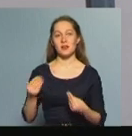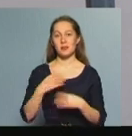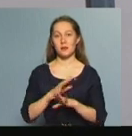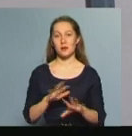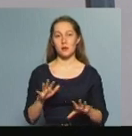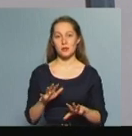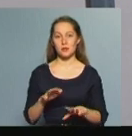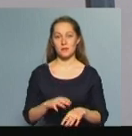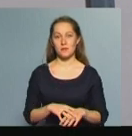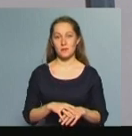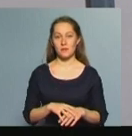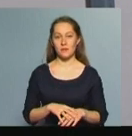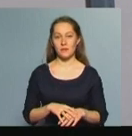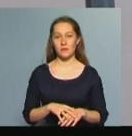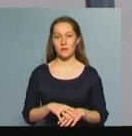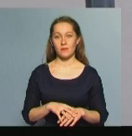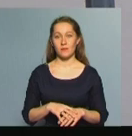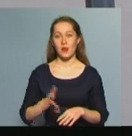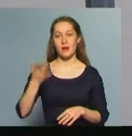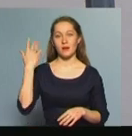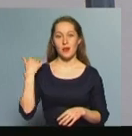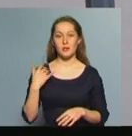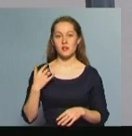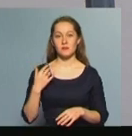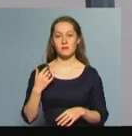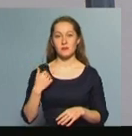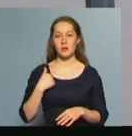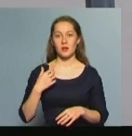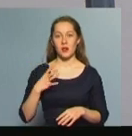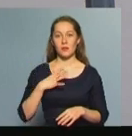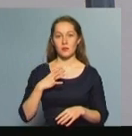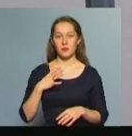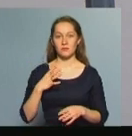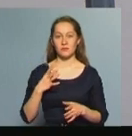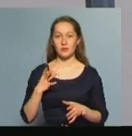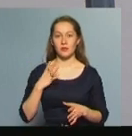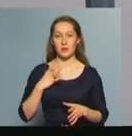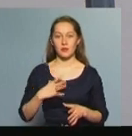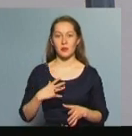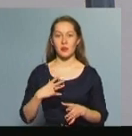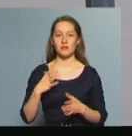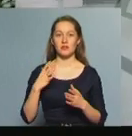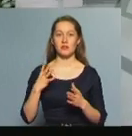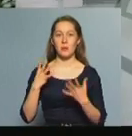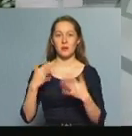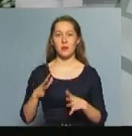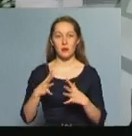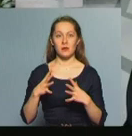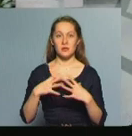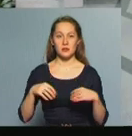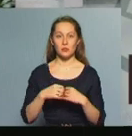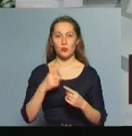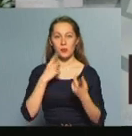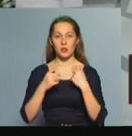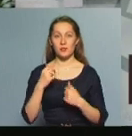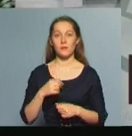ничего, они слезы приносят. Раньше, как мои потерпевшие плакали, сейчас так моя семья, мои дети плачут. Сотрудники банков не